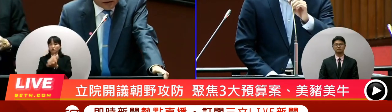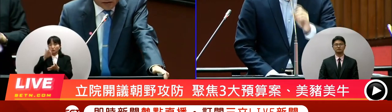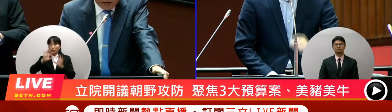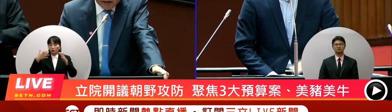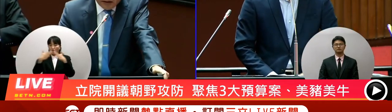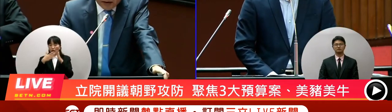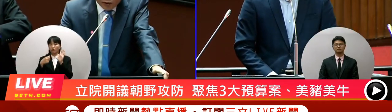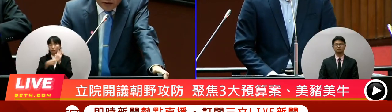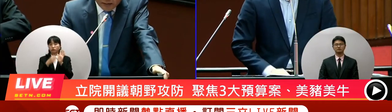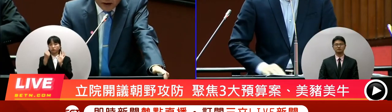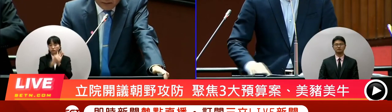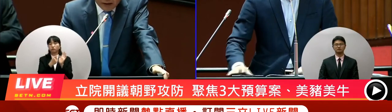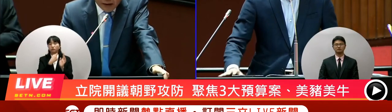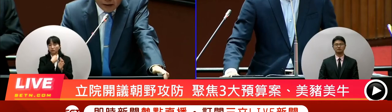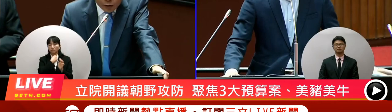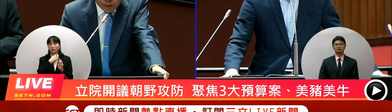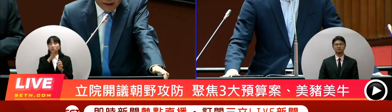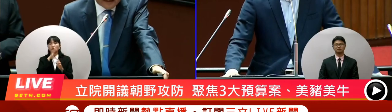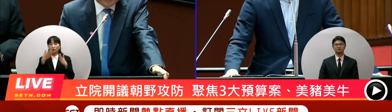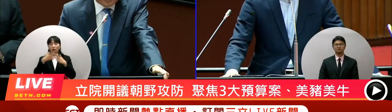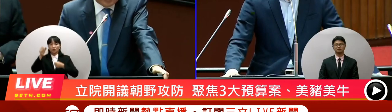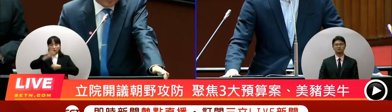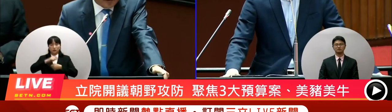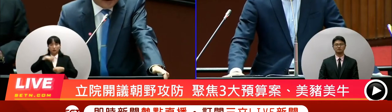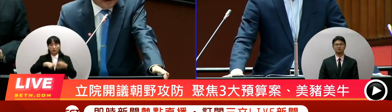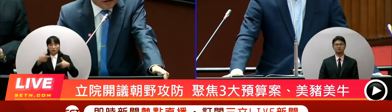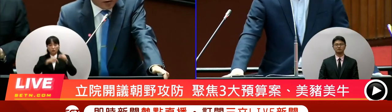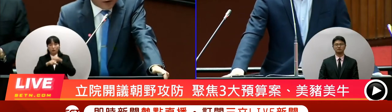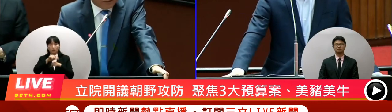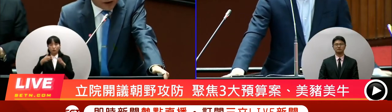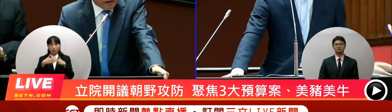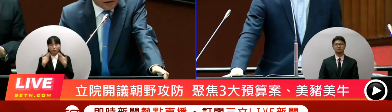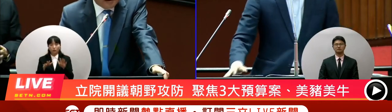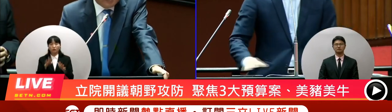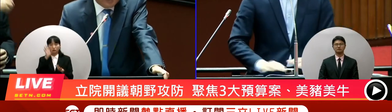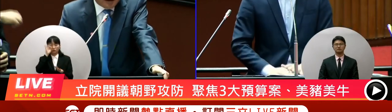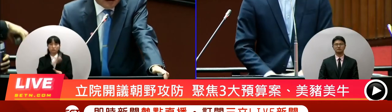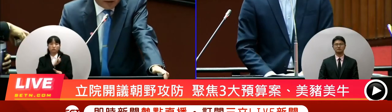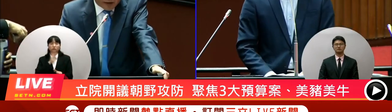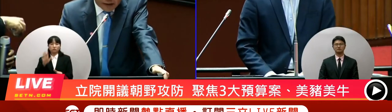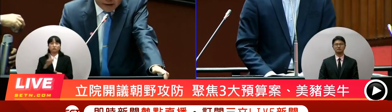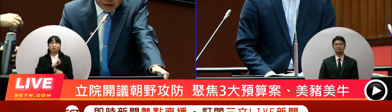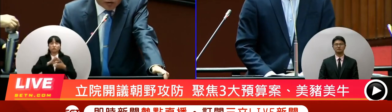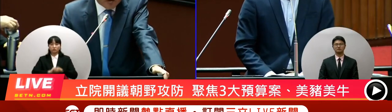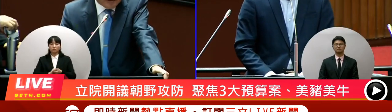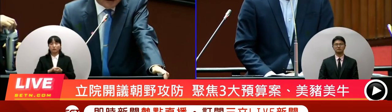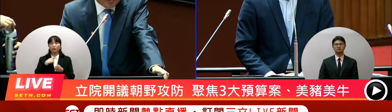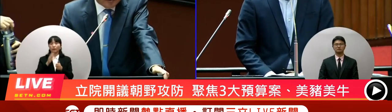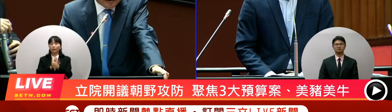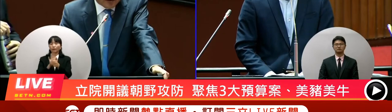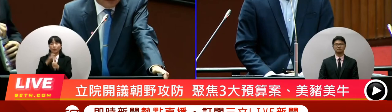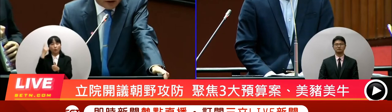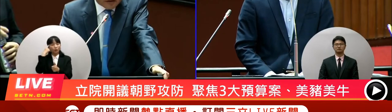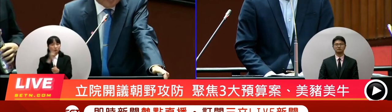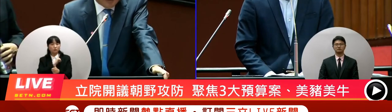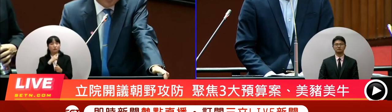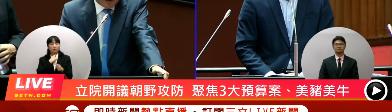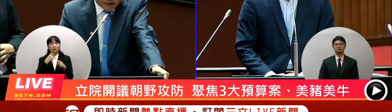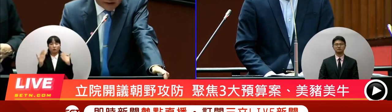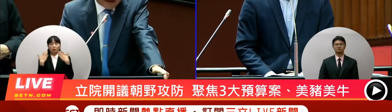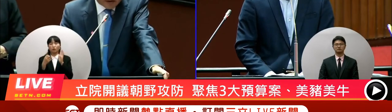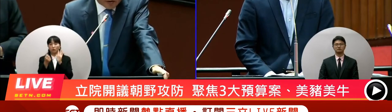示一种那至于是不是要标莱克多巴胺那是一个所谓的自愿标示 好，那你会协助想要做自愿标示